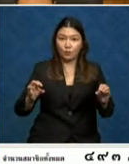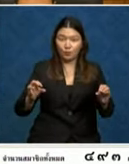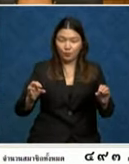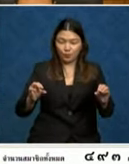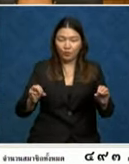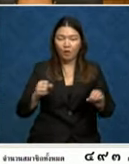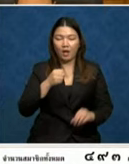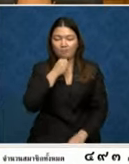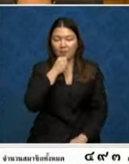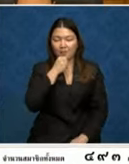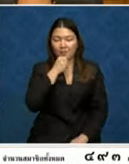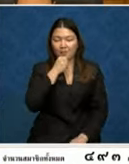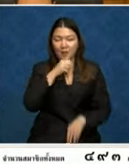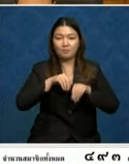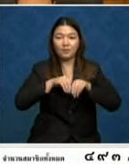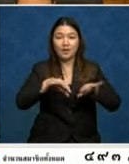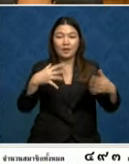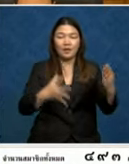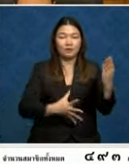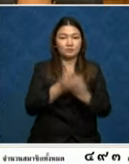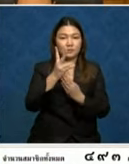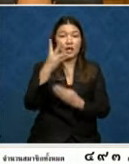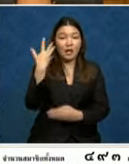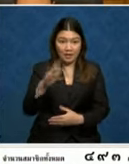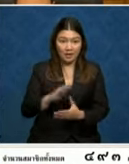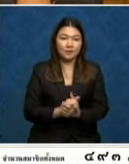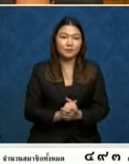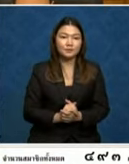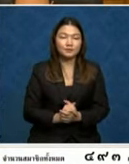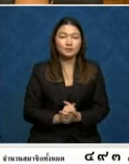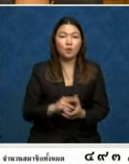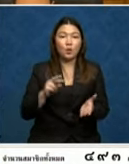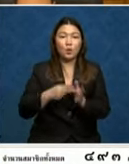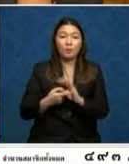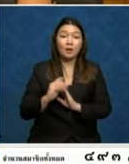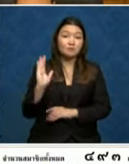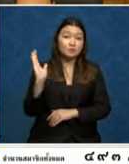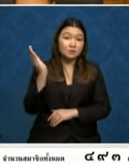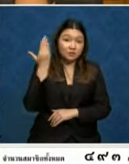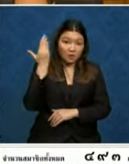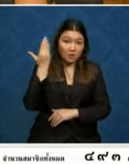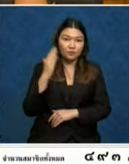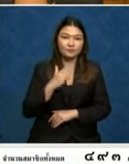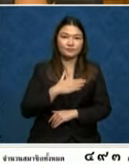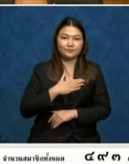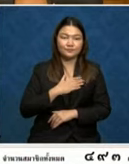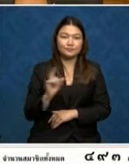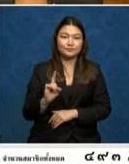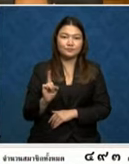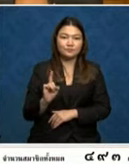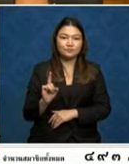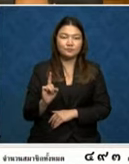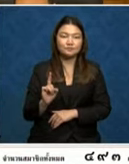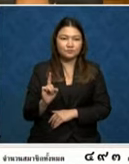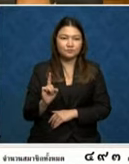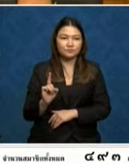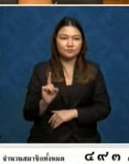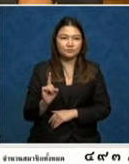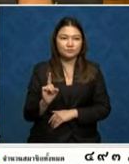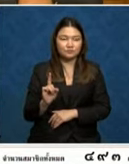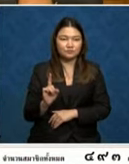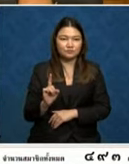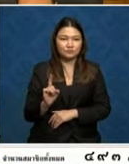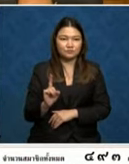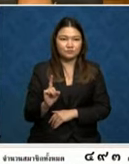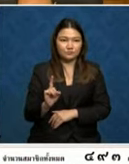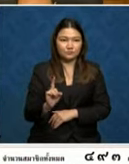ไปแล้ว 2 ศัดา้วเมื่อเช้าได้ รับ มาติของส